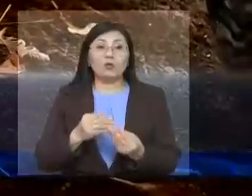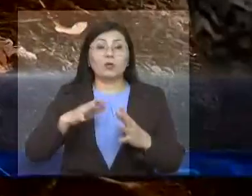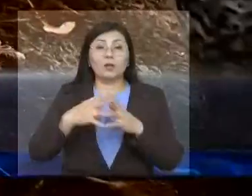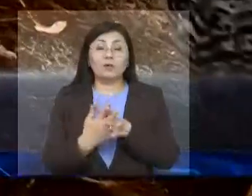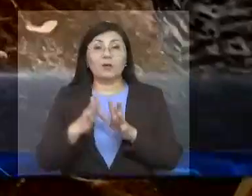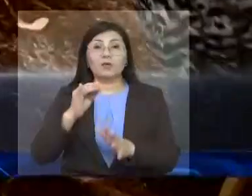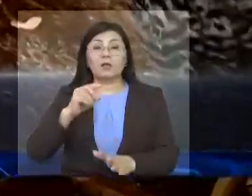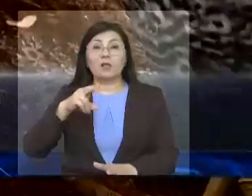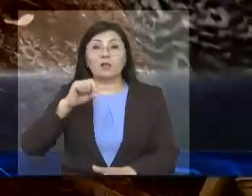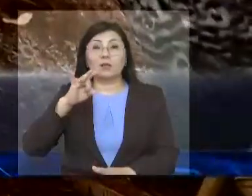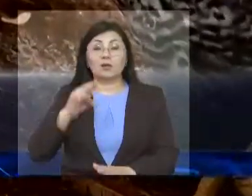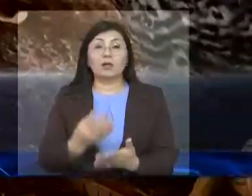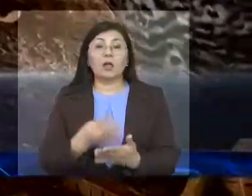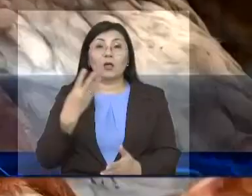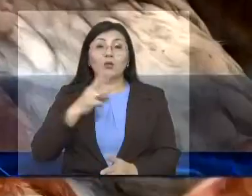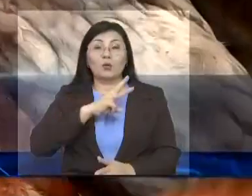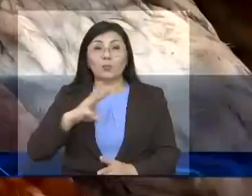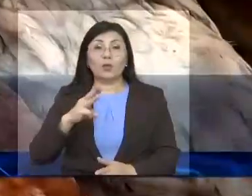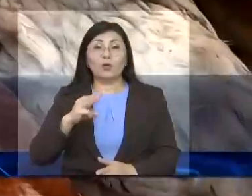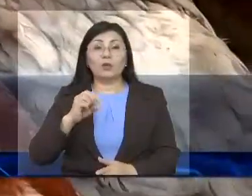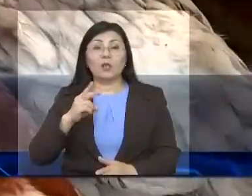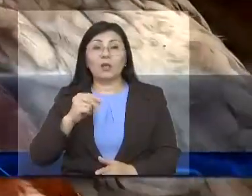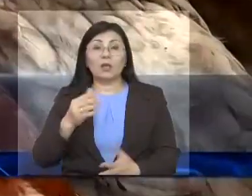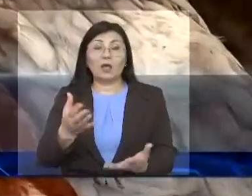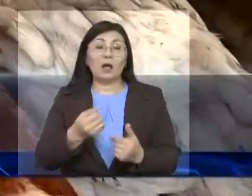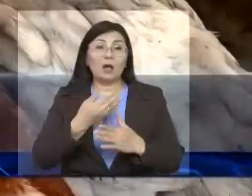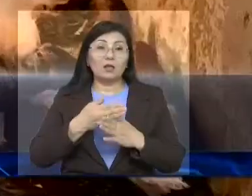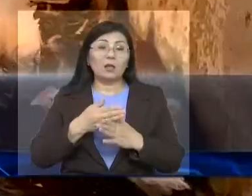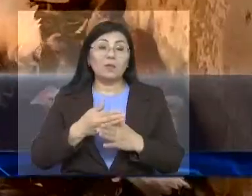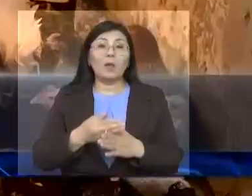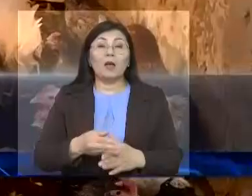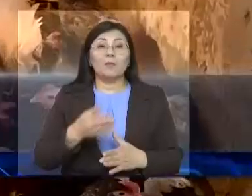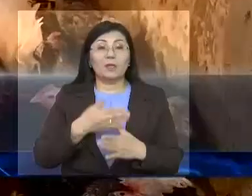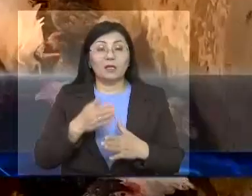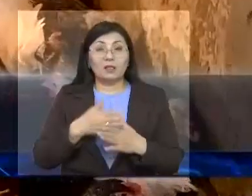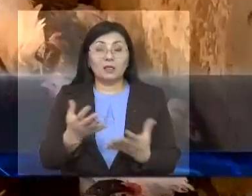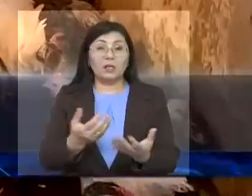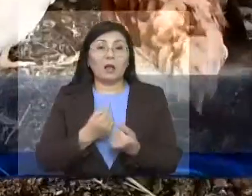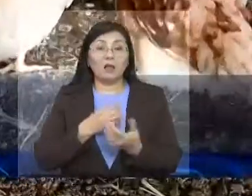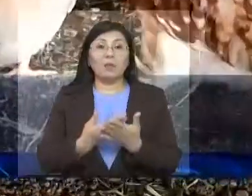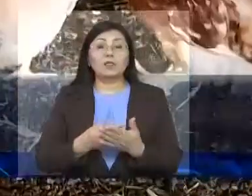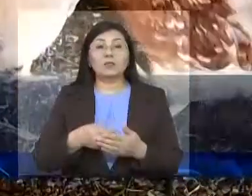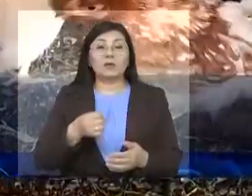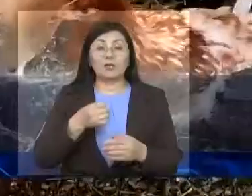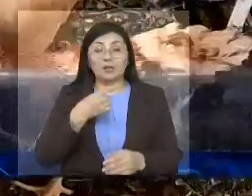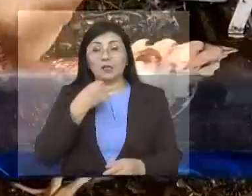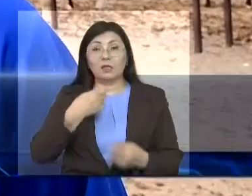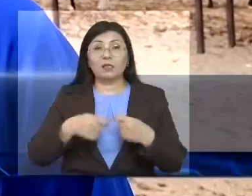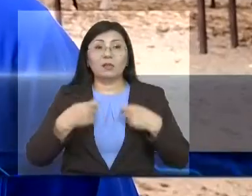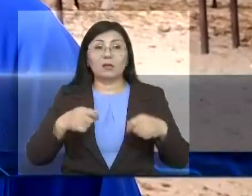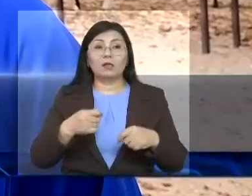аясында 4 миллион теңге алып 600 құс баға бастады. Қазір жұмыртқаны үйінен саудалап отыр. Алдағы уақытта орталық базарға апарып өткізсем бе